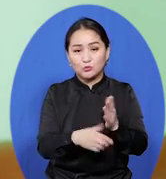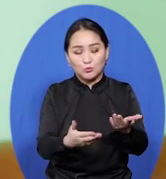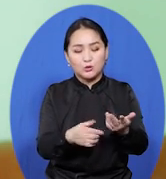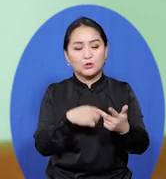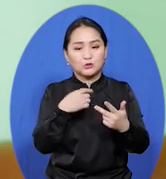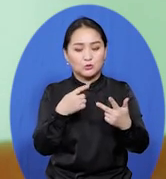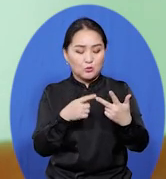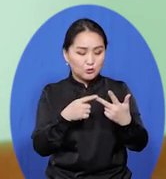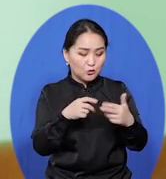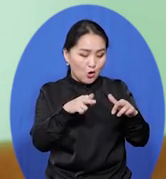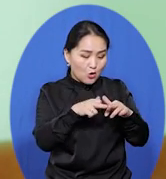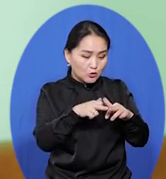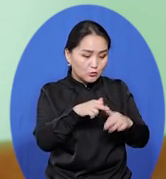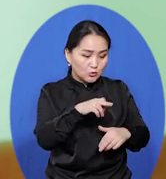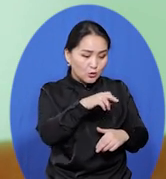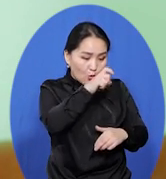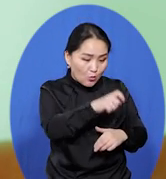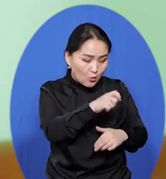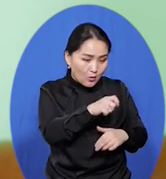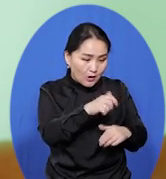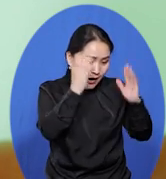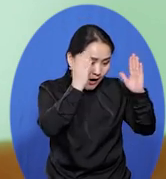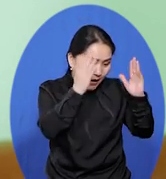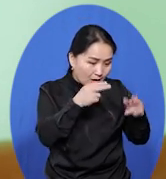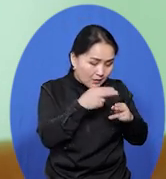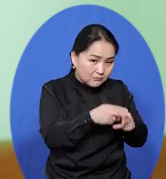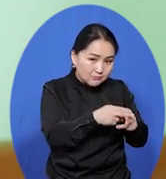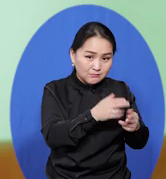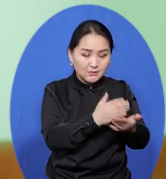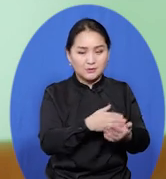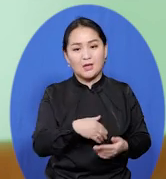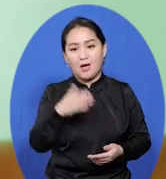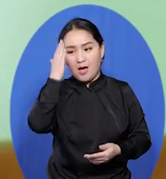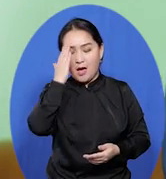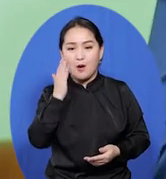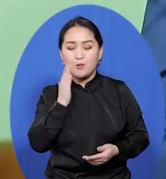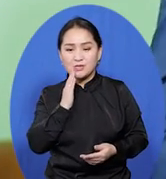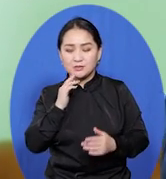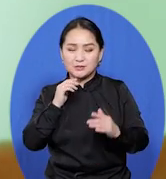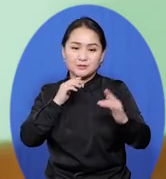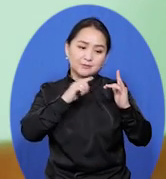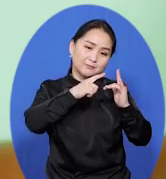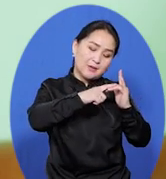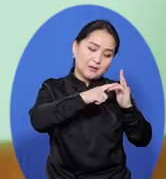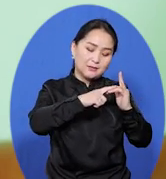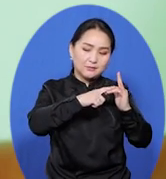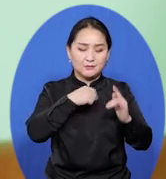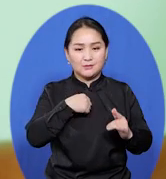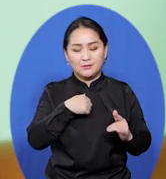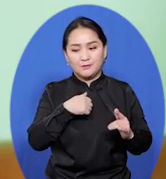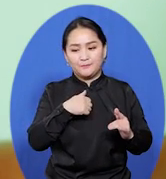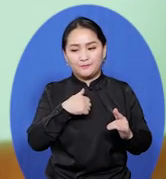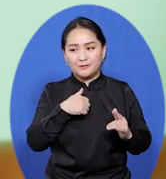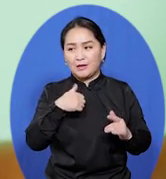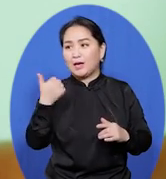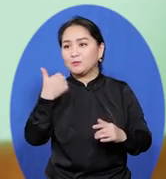хараад гэртээ байж байгаа. Нөгөө нэг үнийл амьдрал юм чи үний аим та хань ч юм уу ээж нь аав нь хэвтэрт байгаа хүнийг баян сахиж байгаа хүн гадуур хийгээд ажил хийгээд орлого